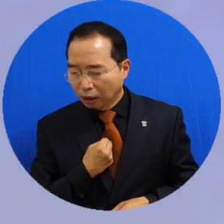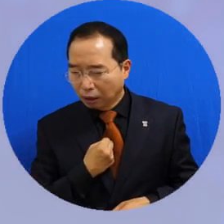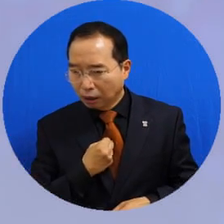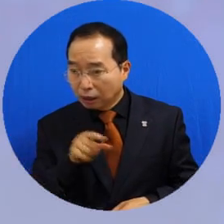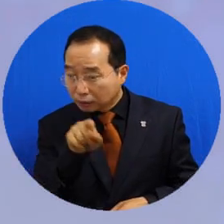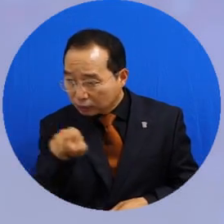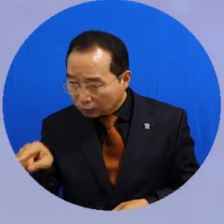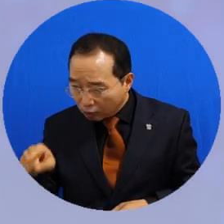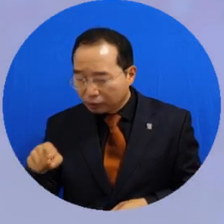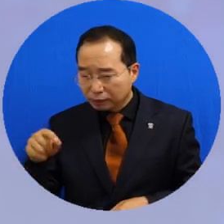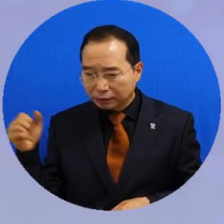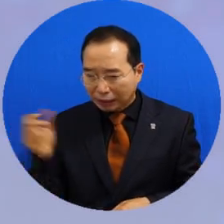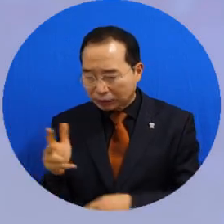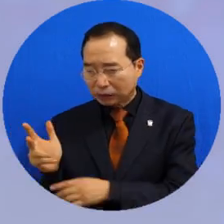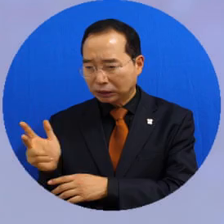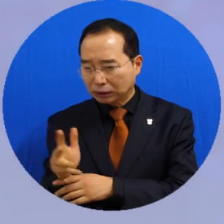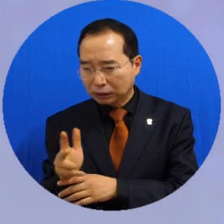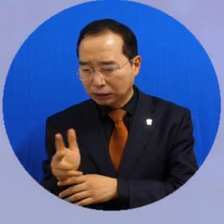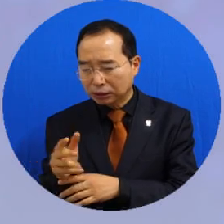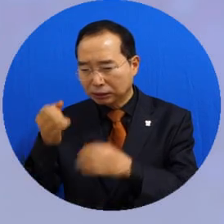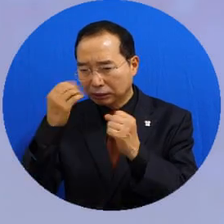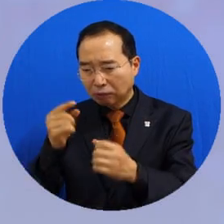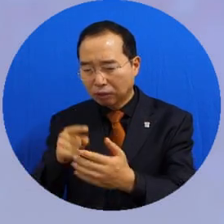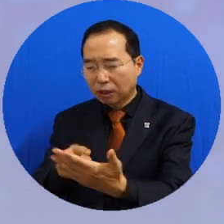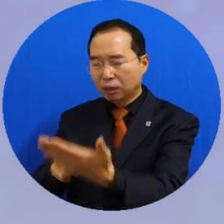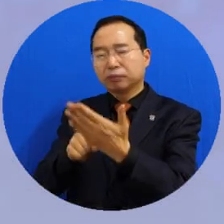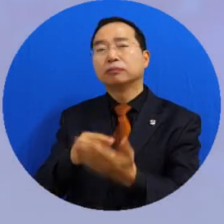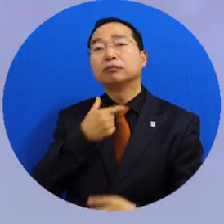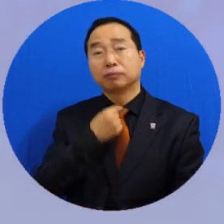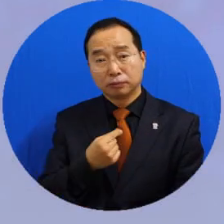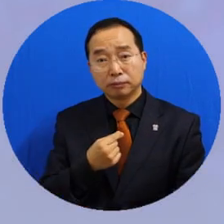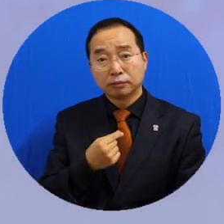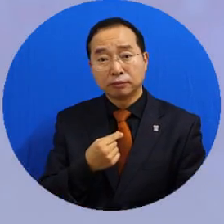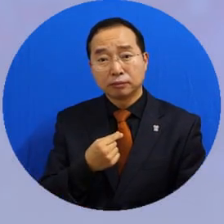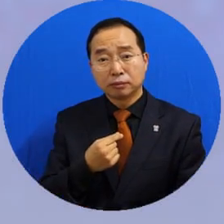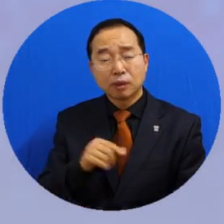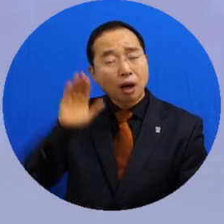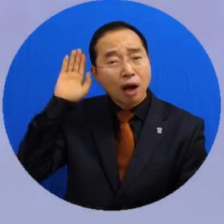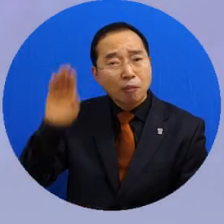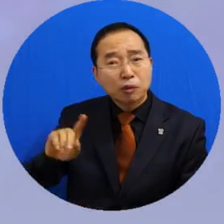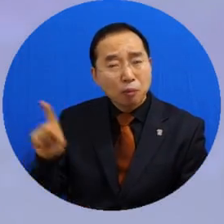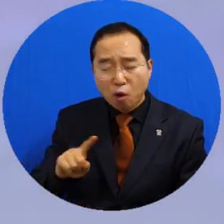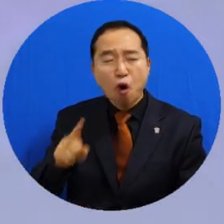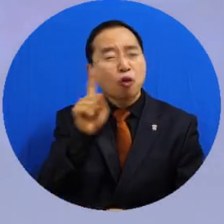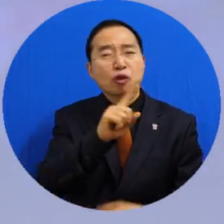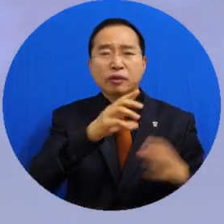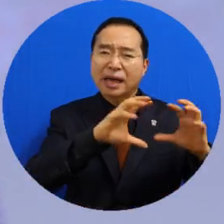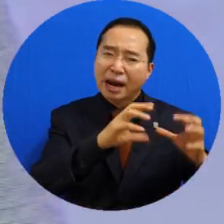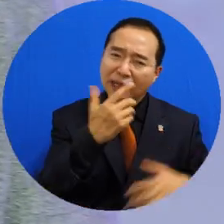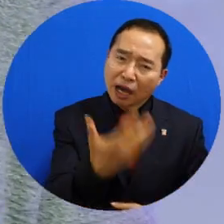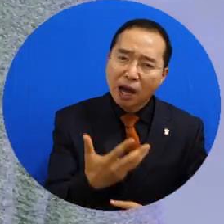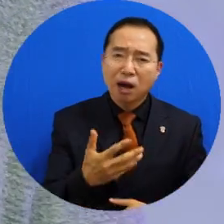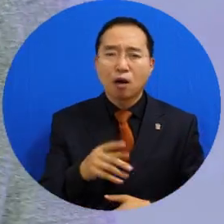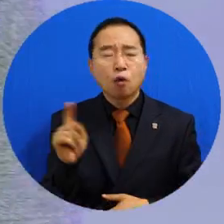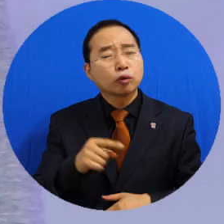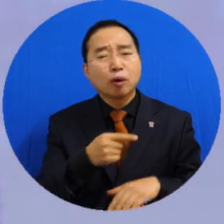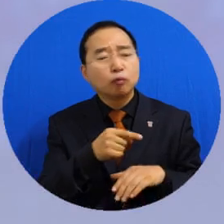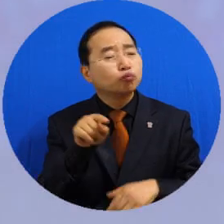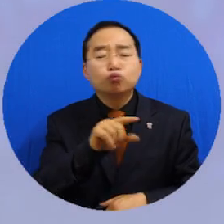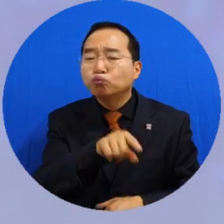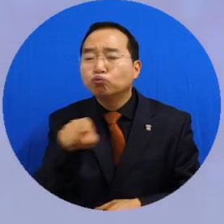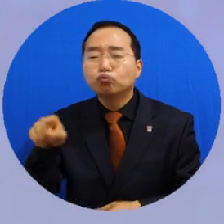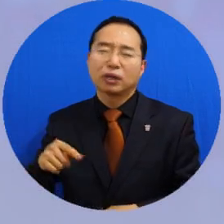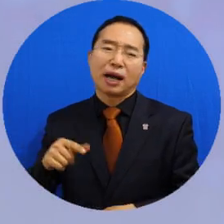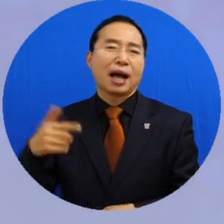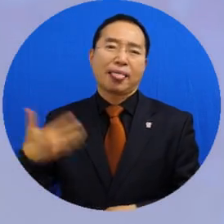스토리가 계속해서 재조명되면 좋겠어요. 그래서 그게 구체적으로 어떤 뭐 나라가 어떤 민족 인종이